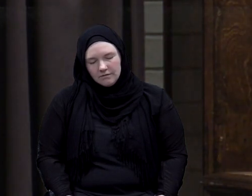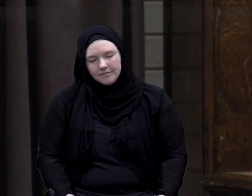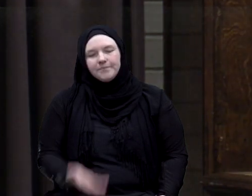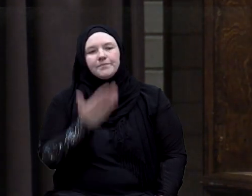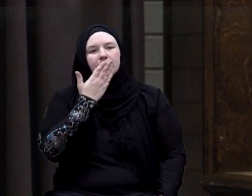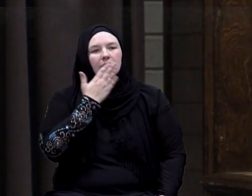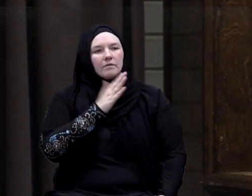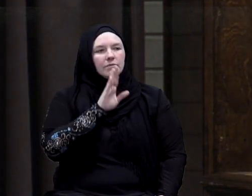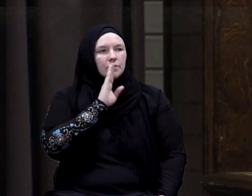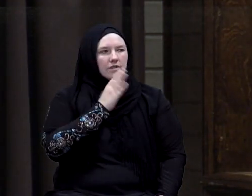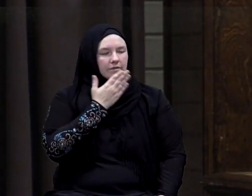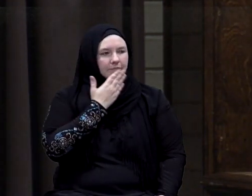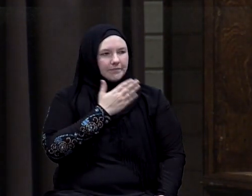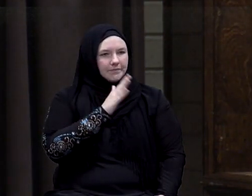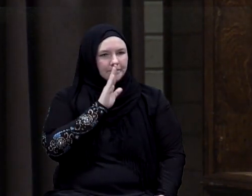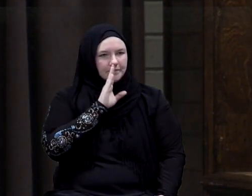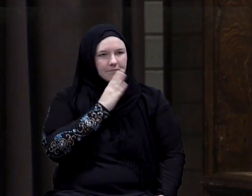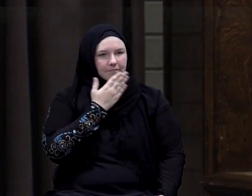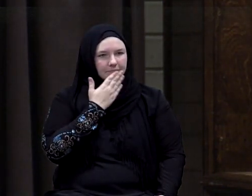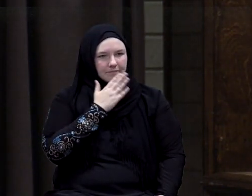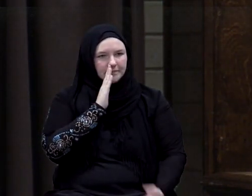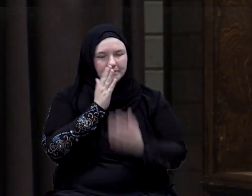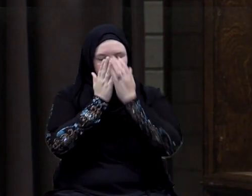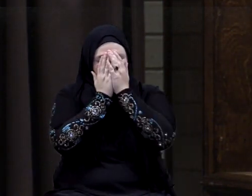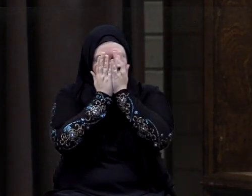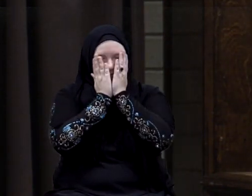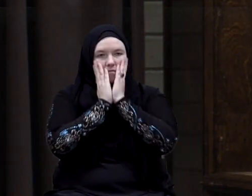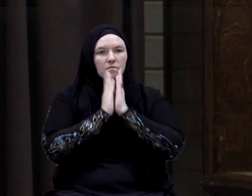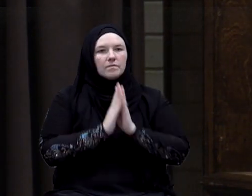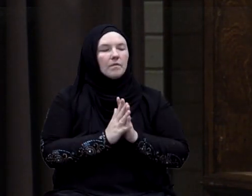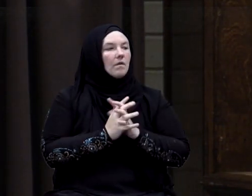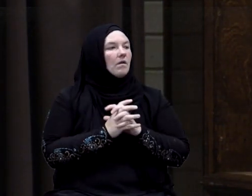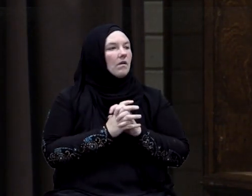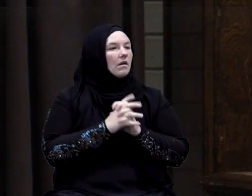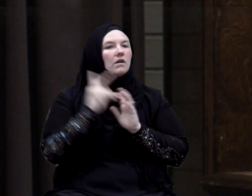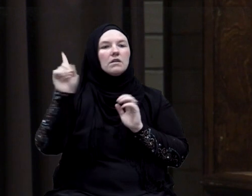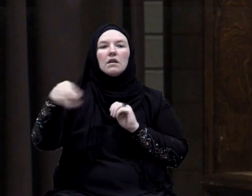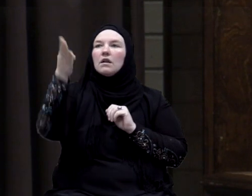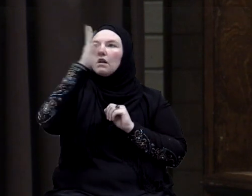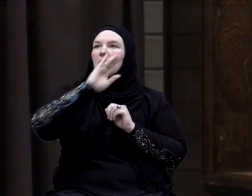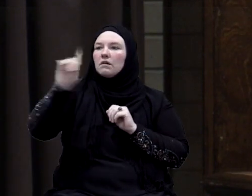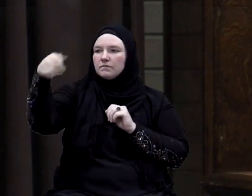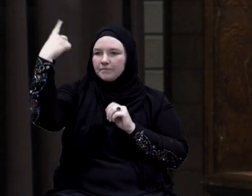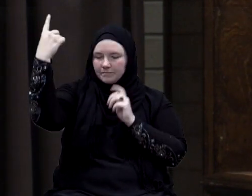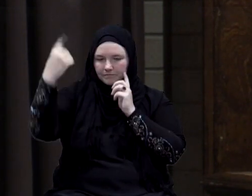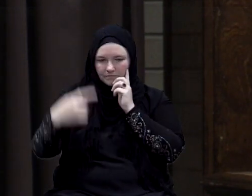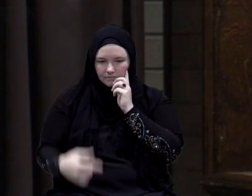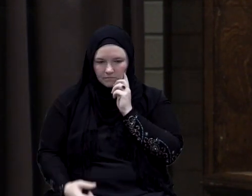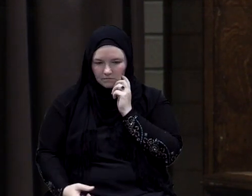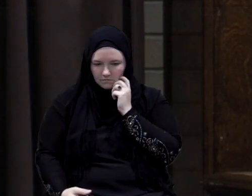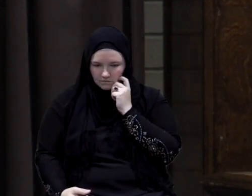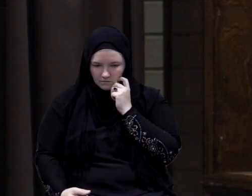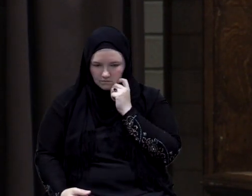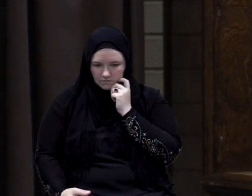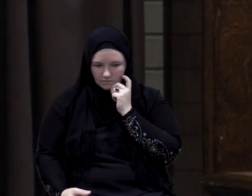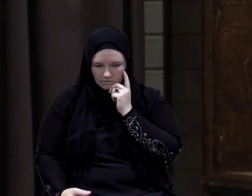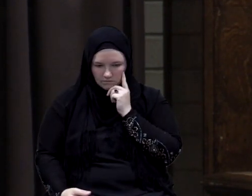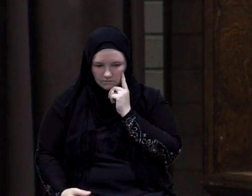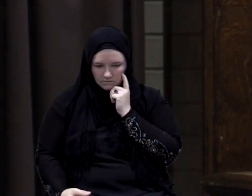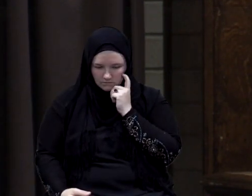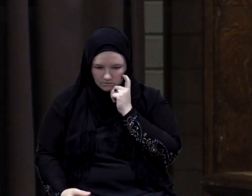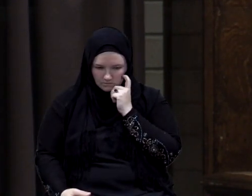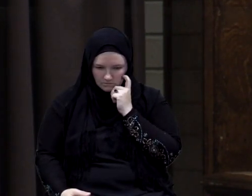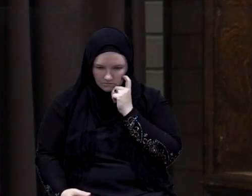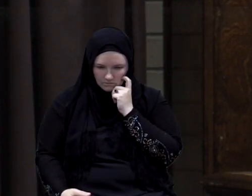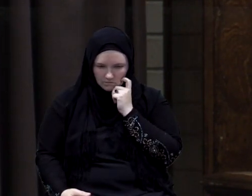الحمد لله وكفى والصلاة والسلام على عباده الذين اصطفى وأشهد أن لا إله إلا الله وأشهد أن محمدا عبده